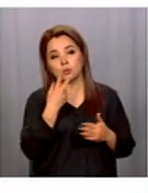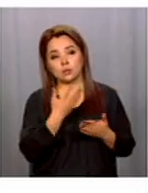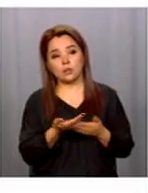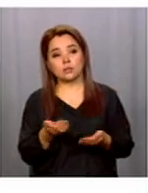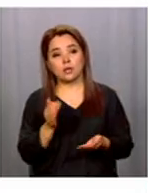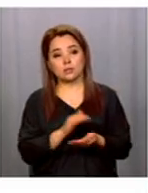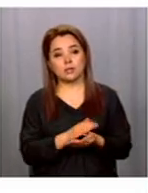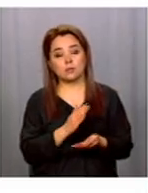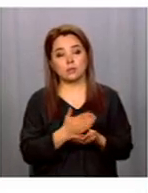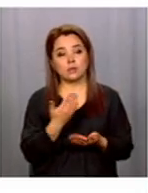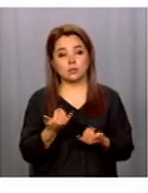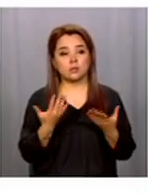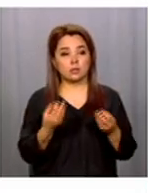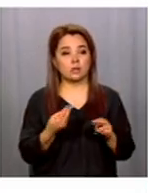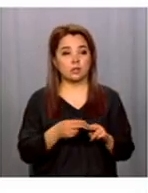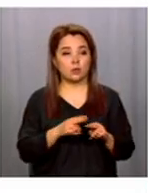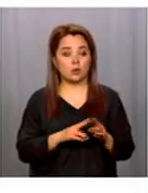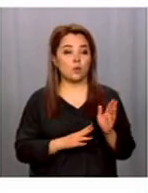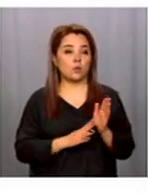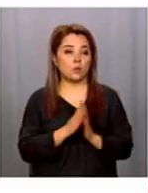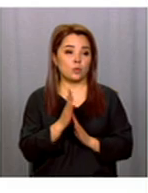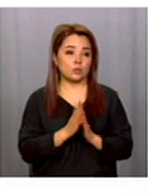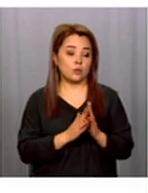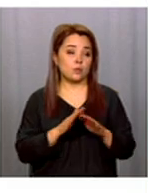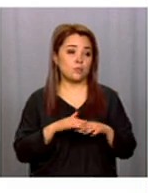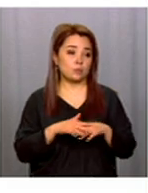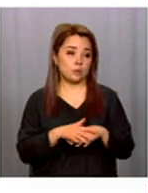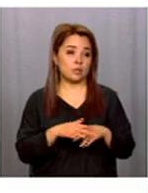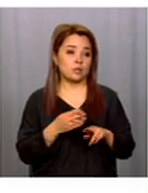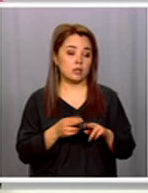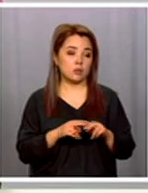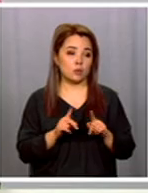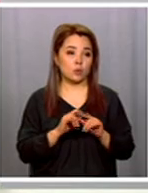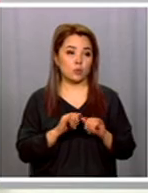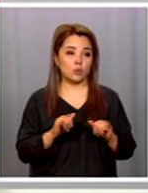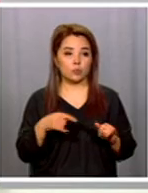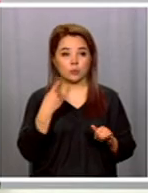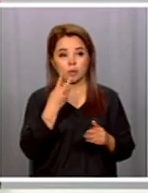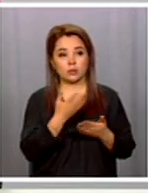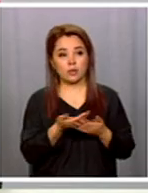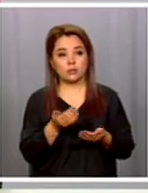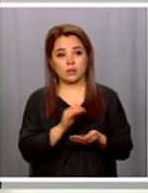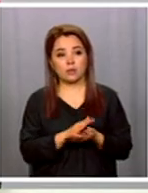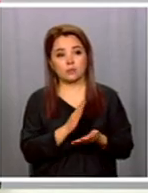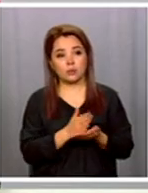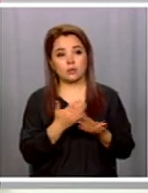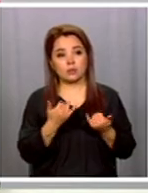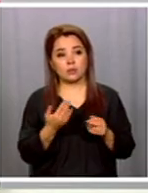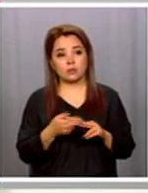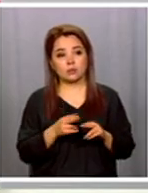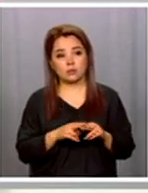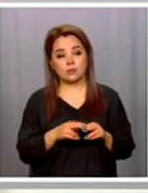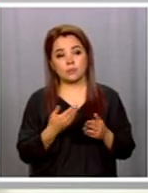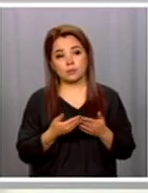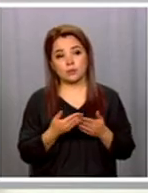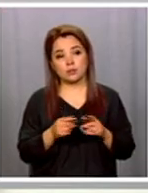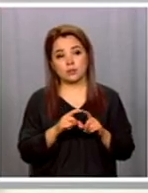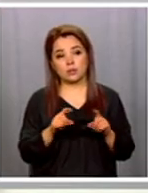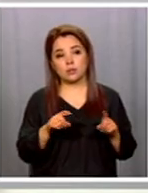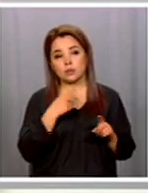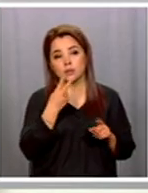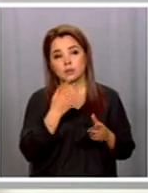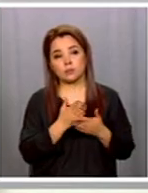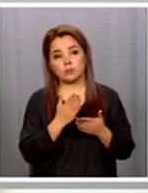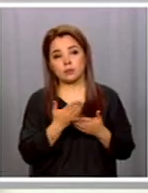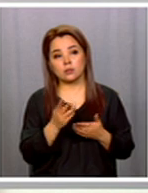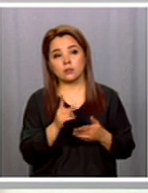танысаңыздар, бүгін біз өсімдіктердің көбею түрлерімен танысамыз. Сонымен, балалар, мына бір нысандағы суретке назар аударайықшы,